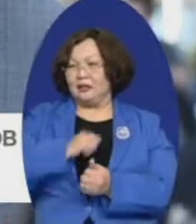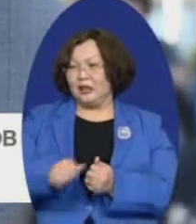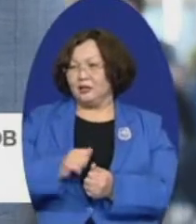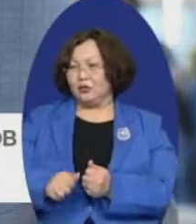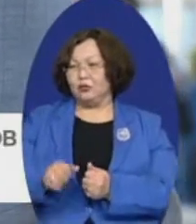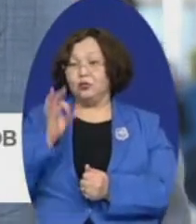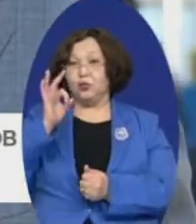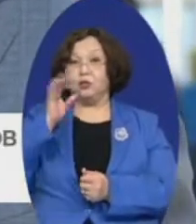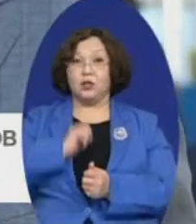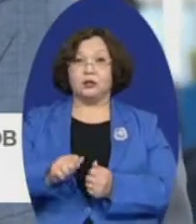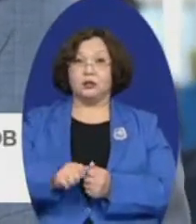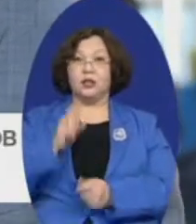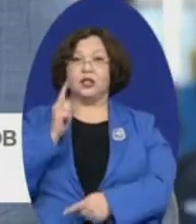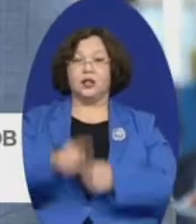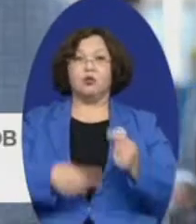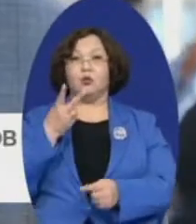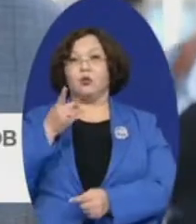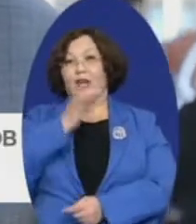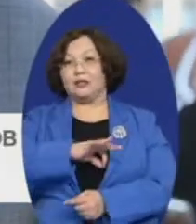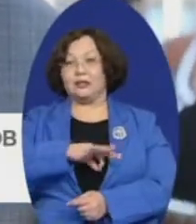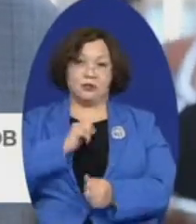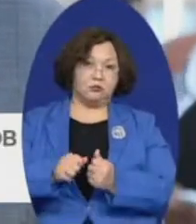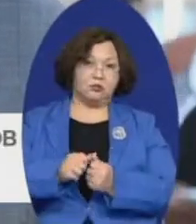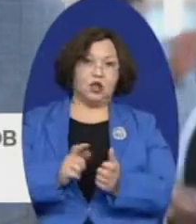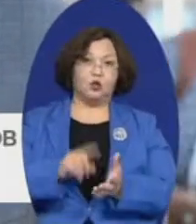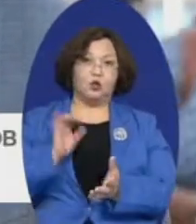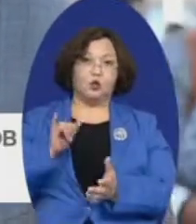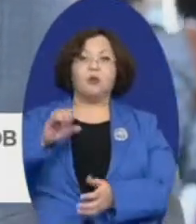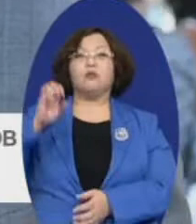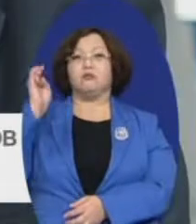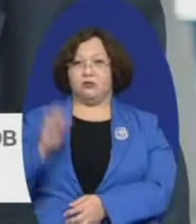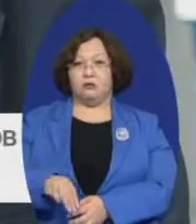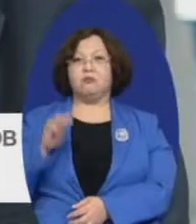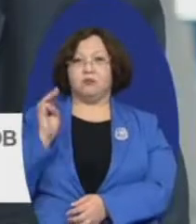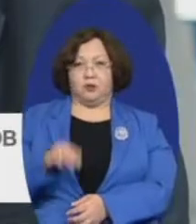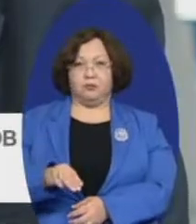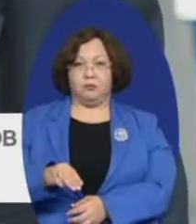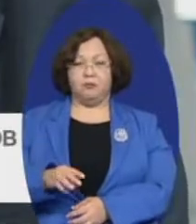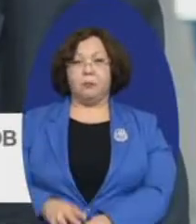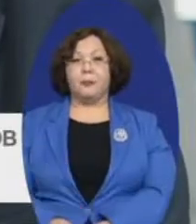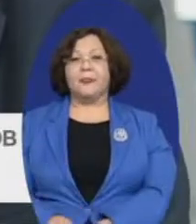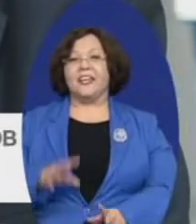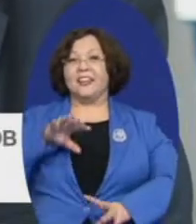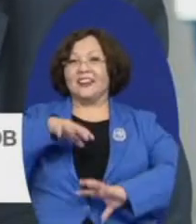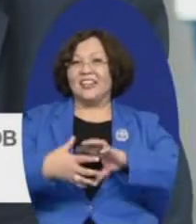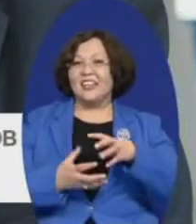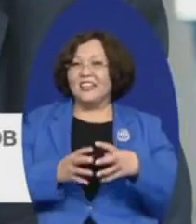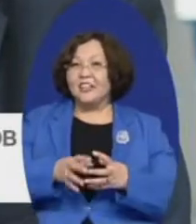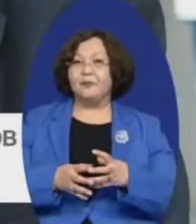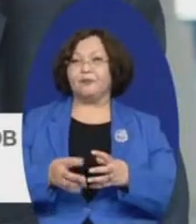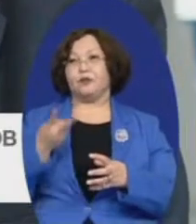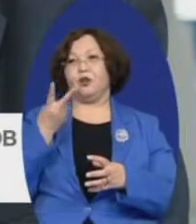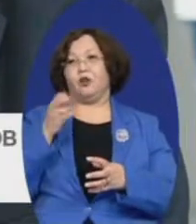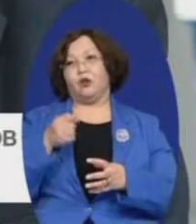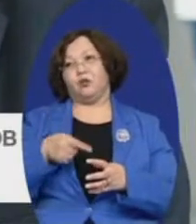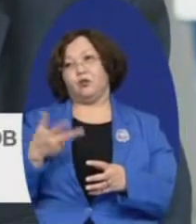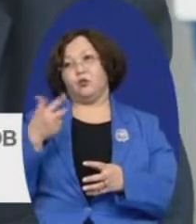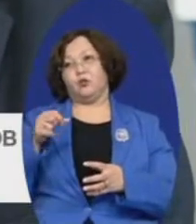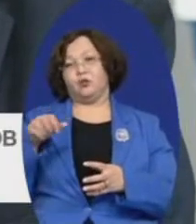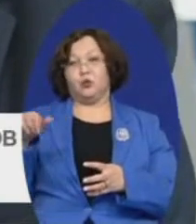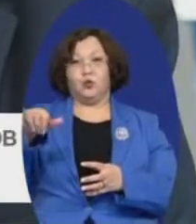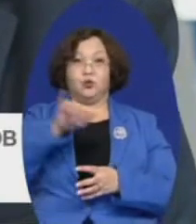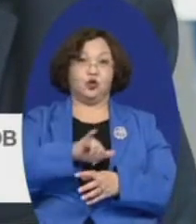зөв зарцуулах илүү одоо өөр ашигтай зарцуулах хэрэгтэй байх уу тэр шаардлага байна. Дэлхийн одоо хэд хэдэн 20-30